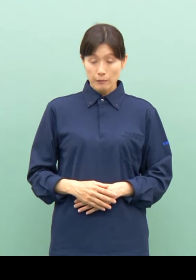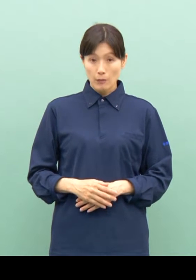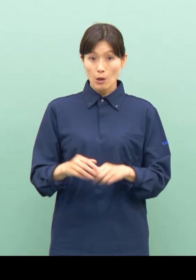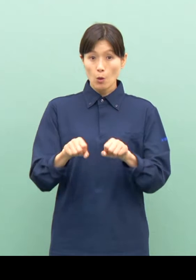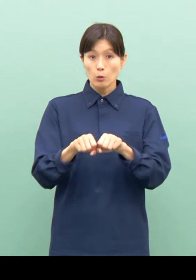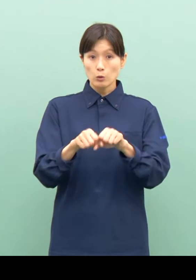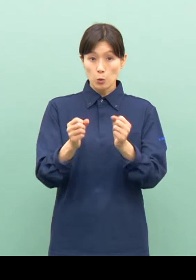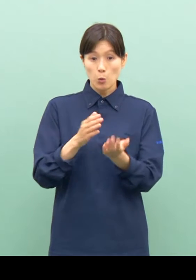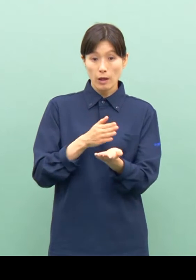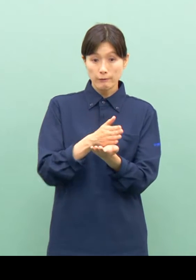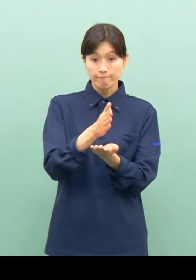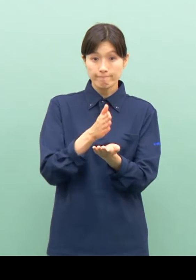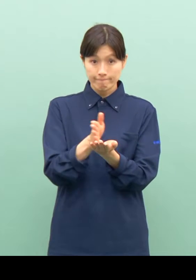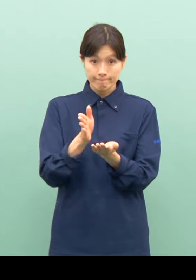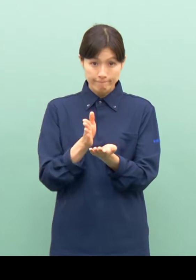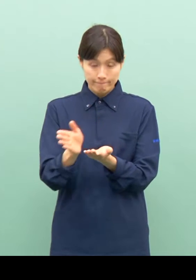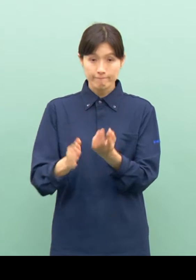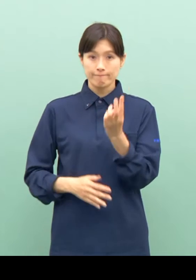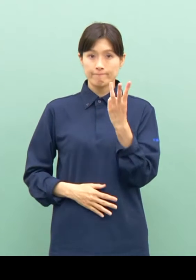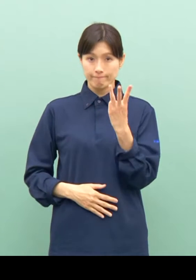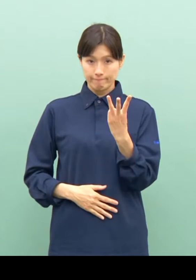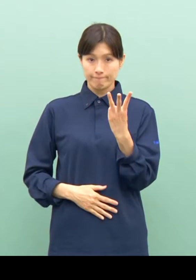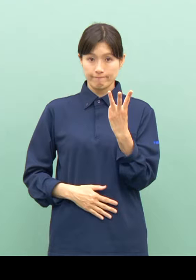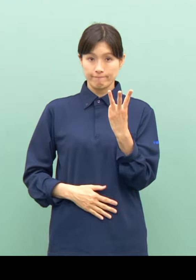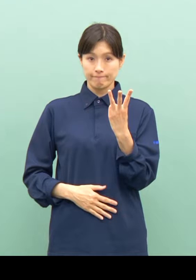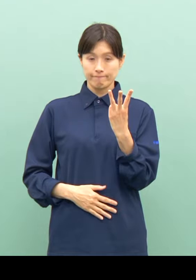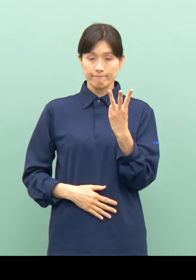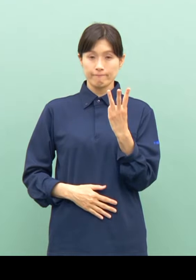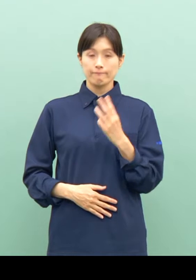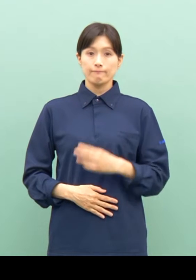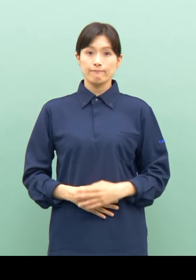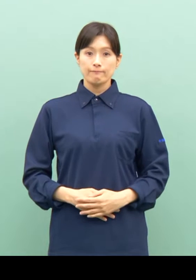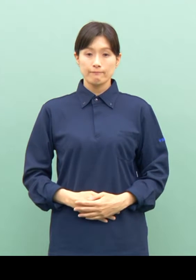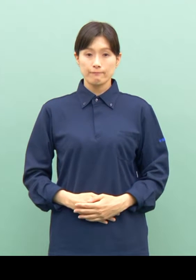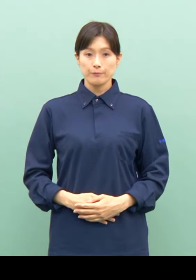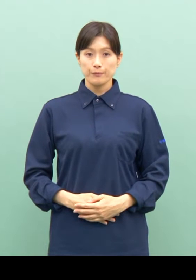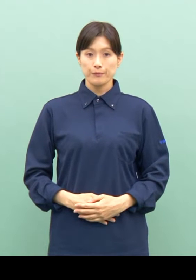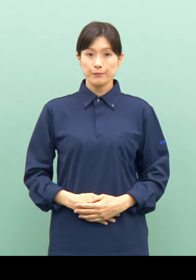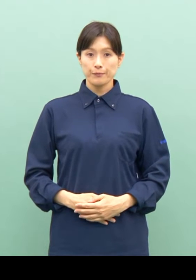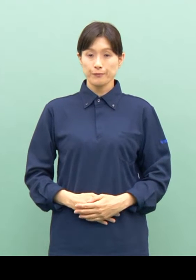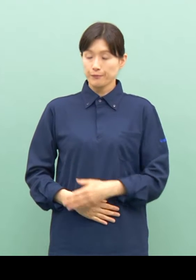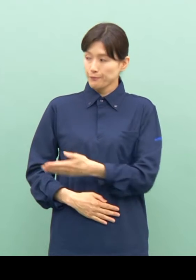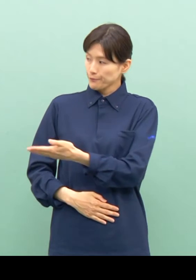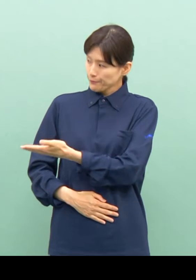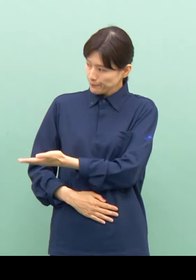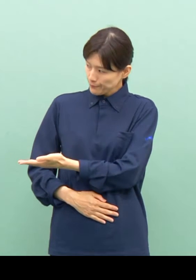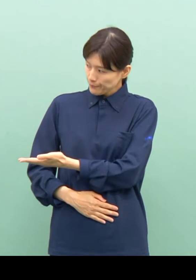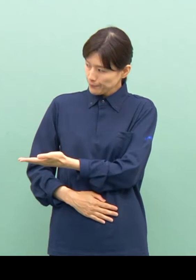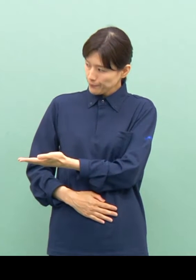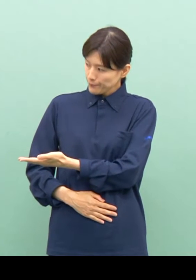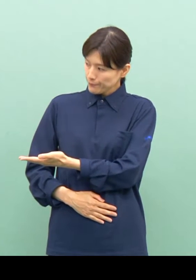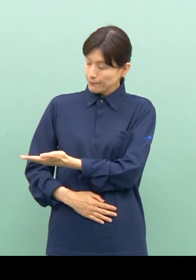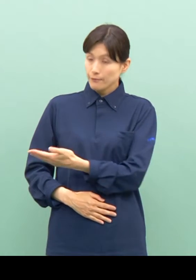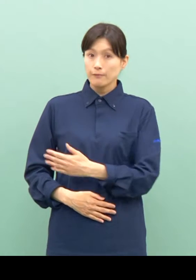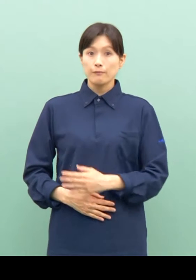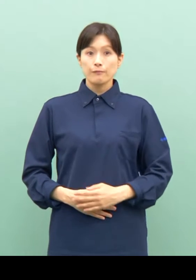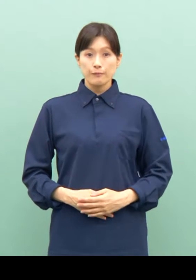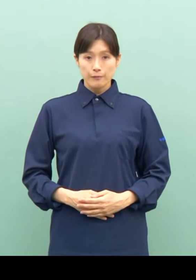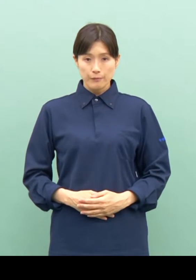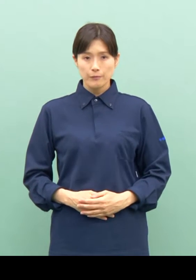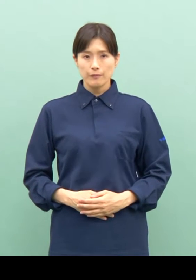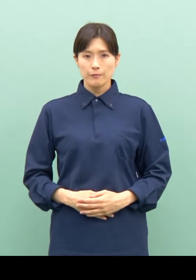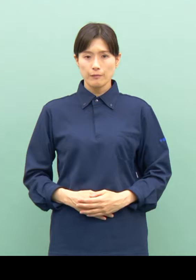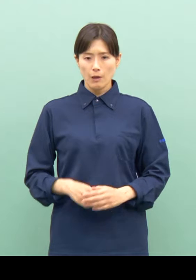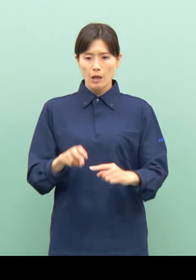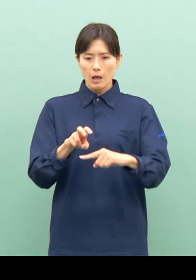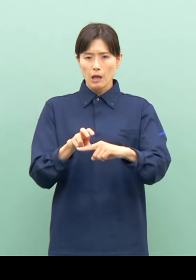によって大きく3つに分類されます。 ADHD、注意欠陥、多動性障害は